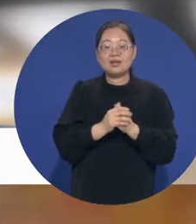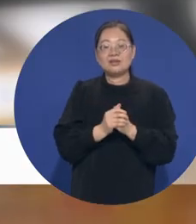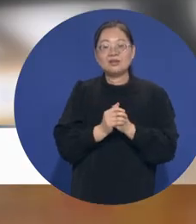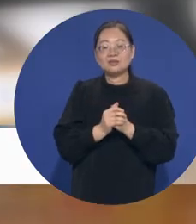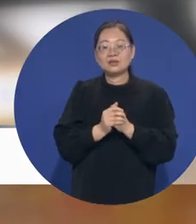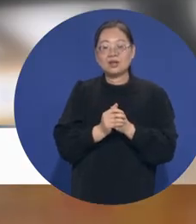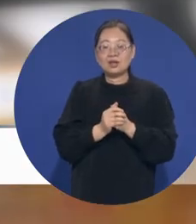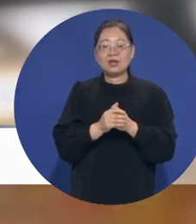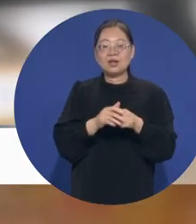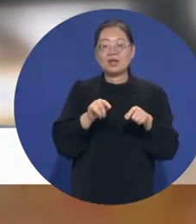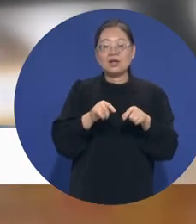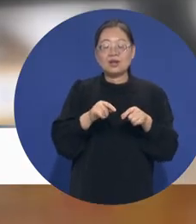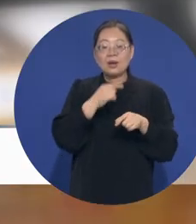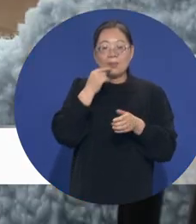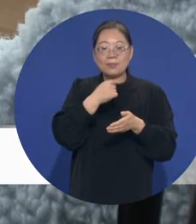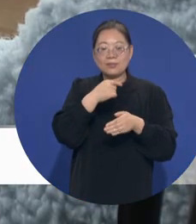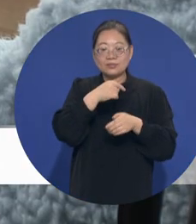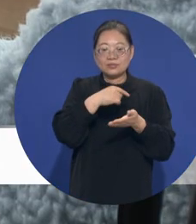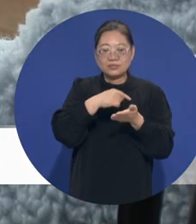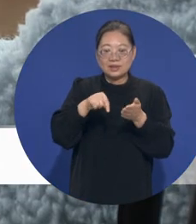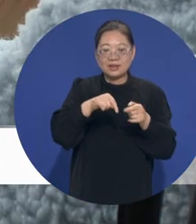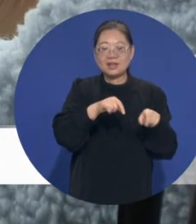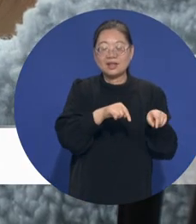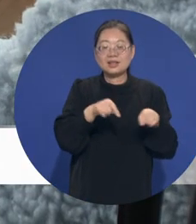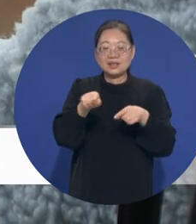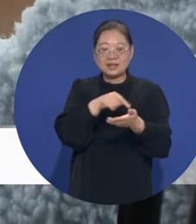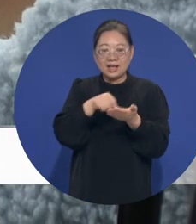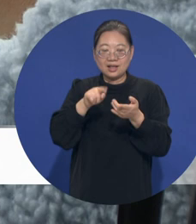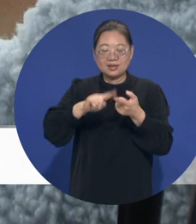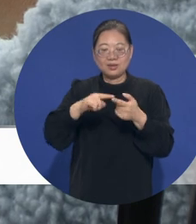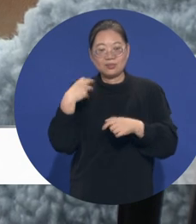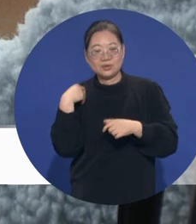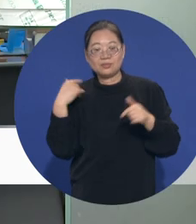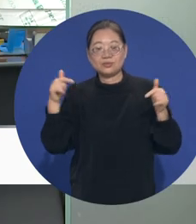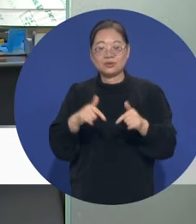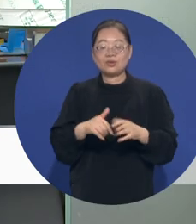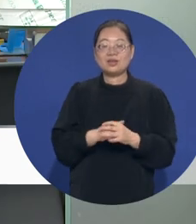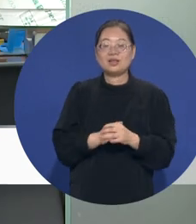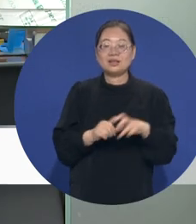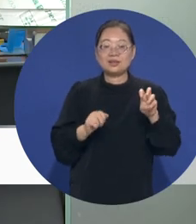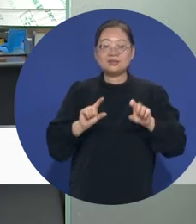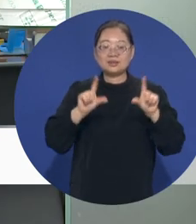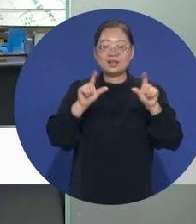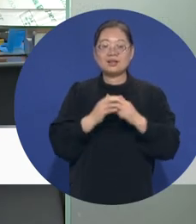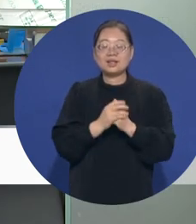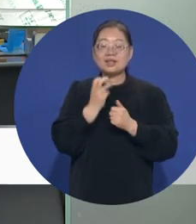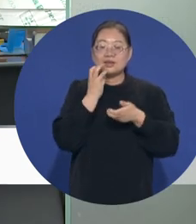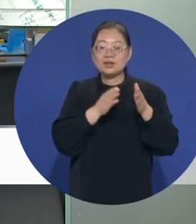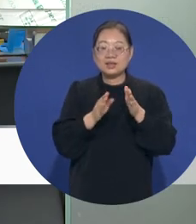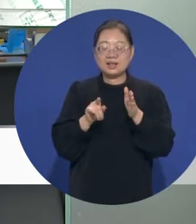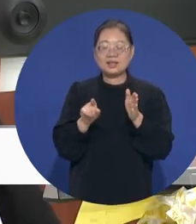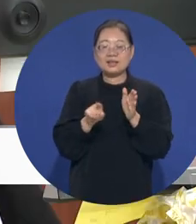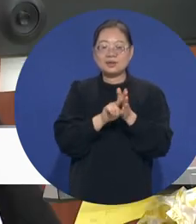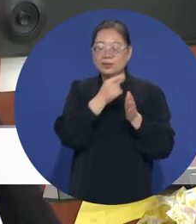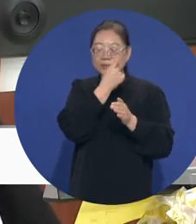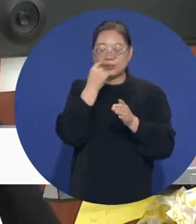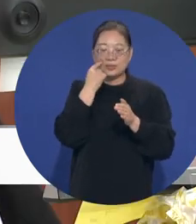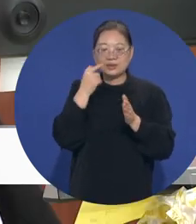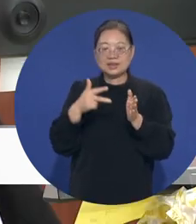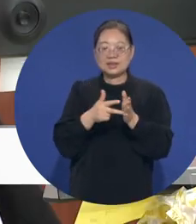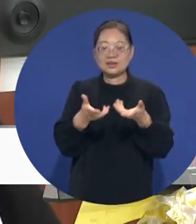보증을 통해 소상공인의 부채 상환 부담도 낮춰줍니다. 오는 30일부터 도내 경기신용보증재단 보증서 이용 고객